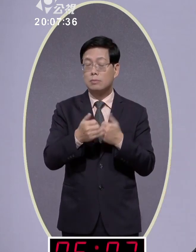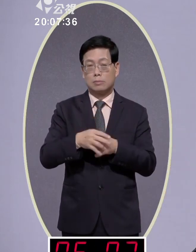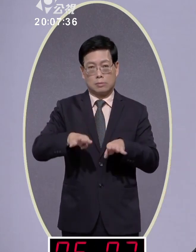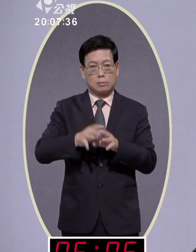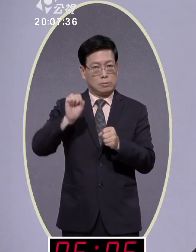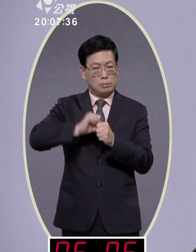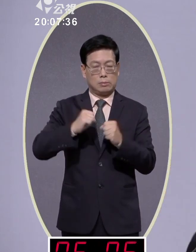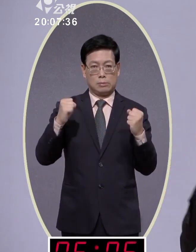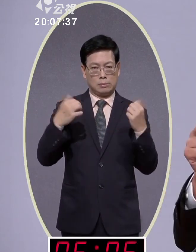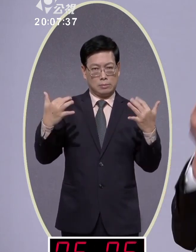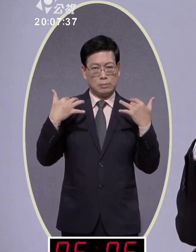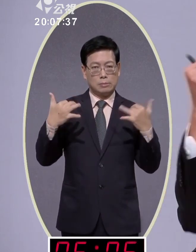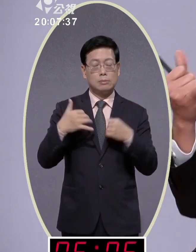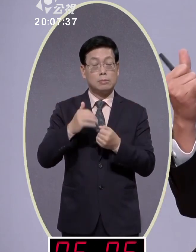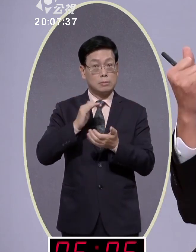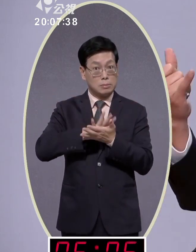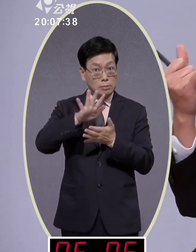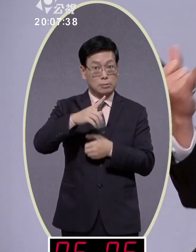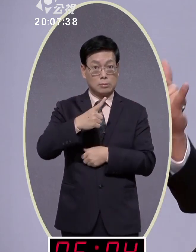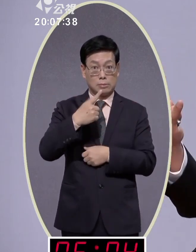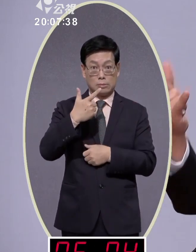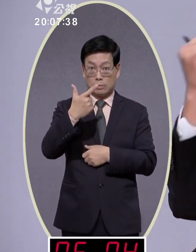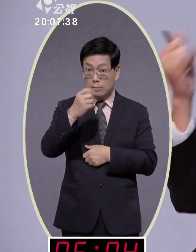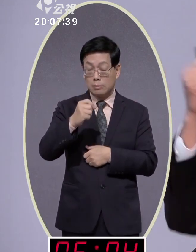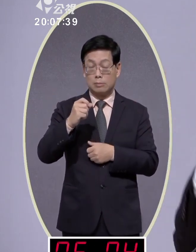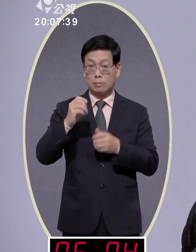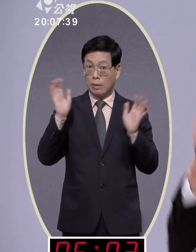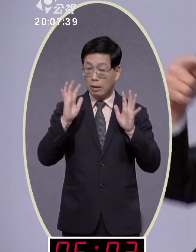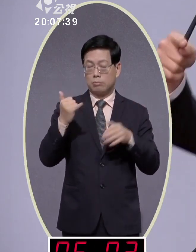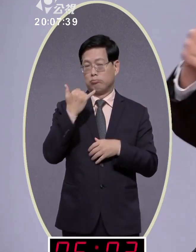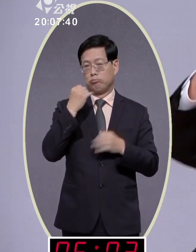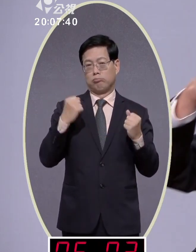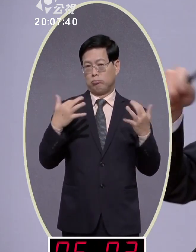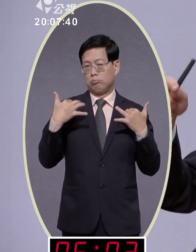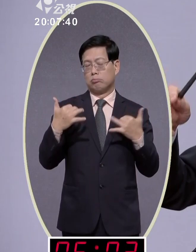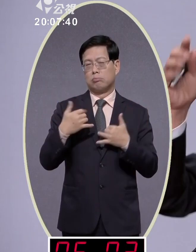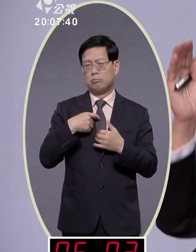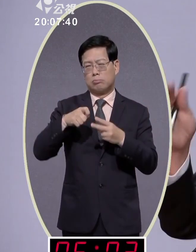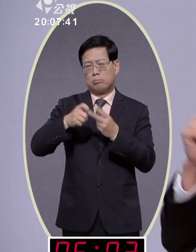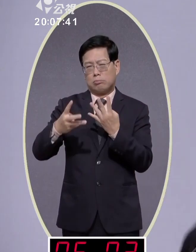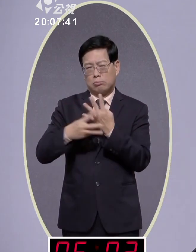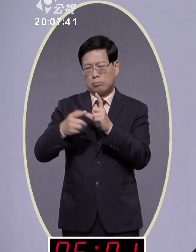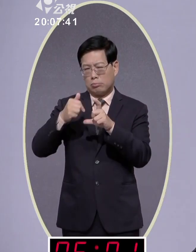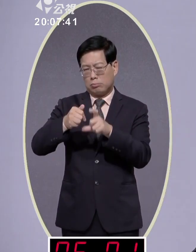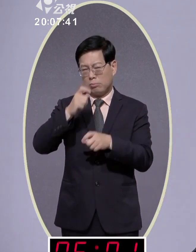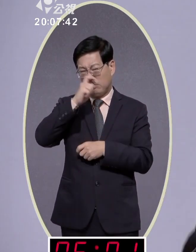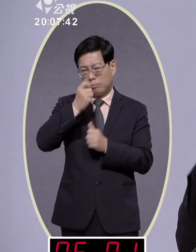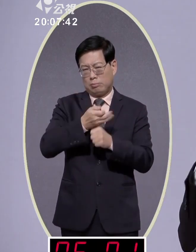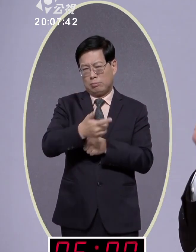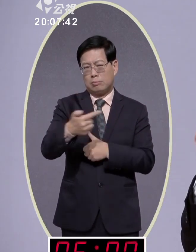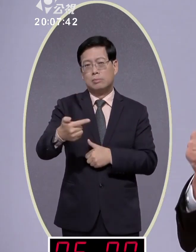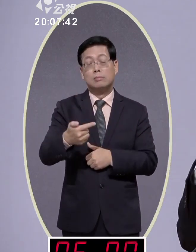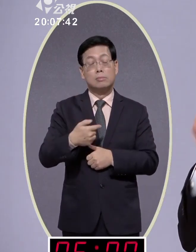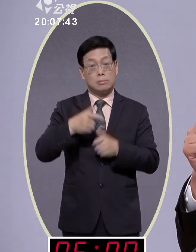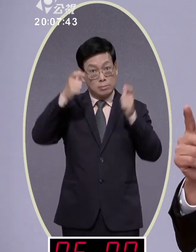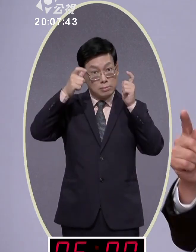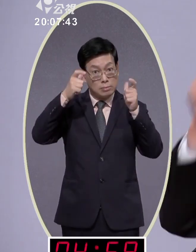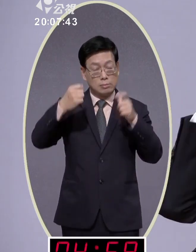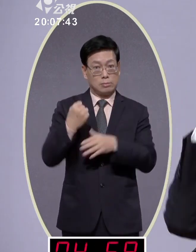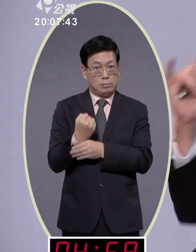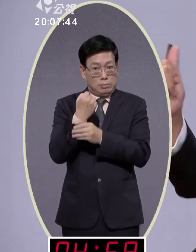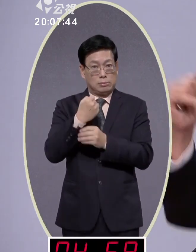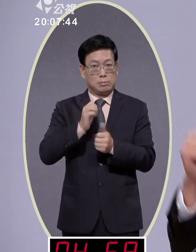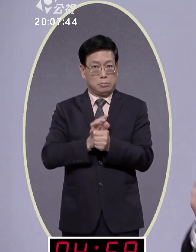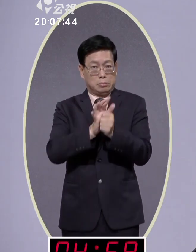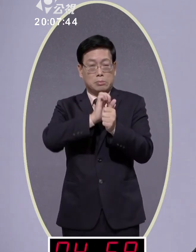气。未来60000个高雄的孩子要吹冷气，因为工业污染区非常严重。高雄支撑了台湾重